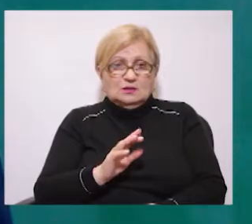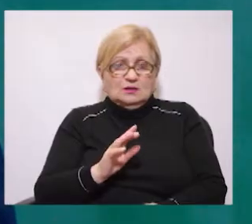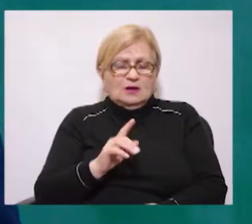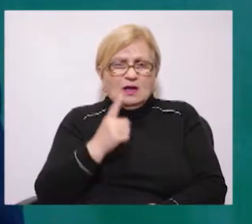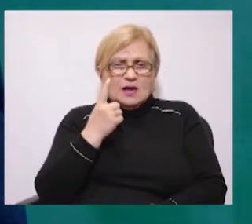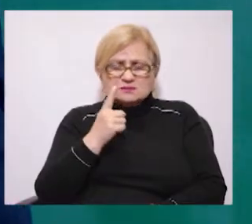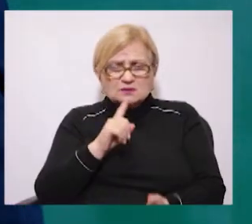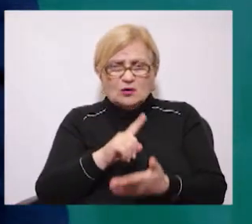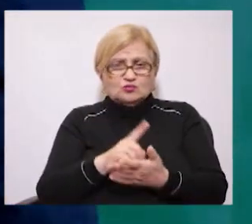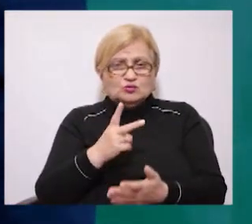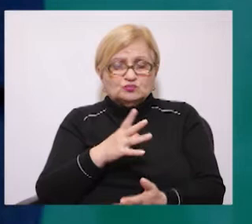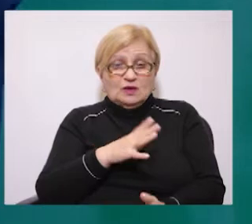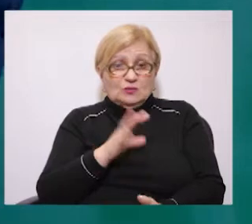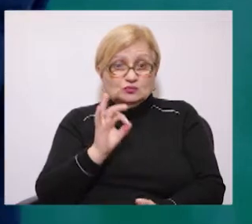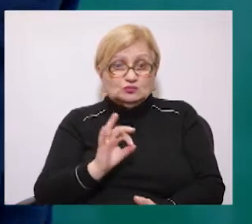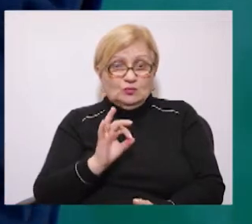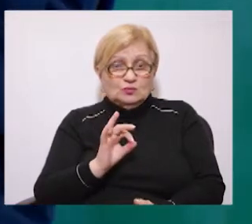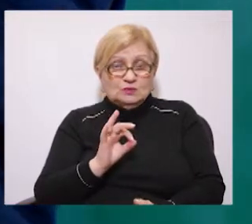ერთი მაინც. გესმით?